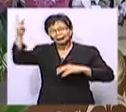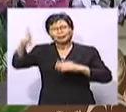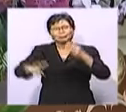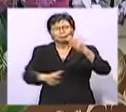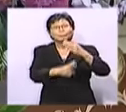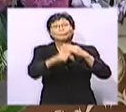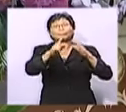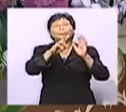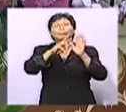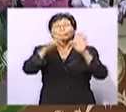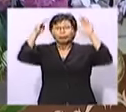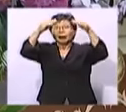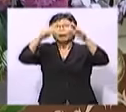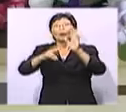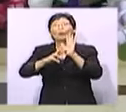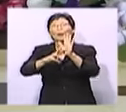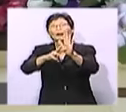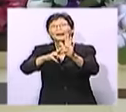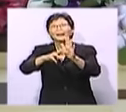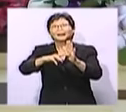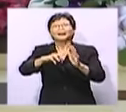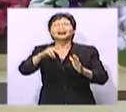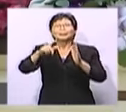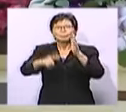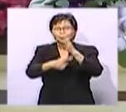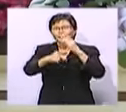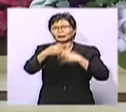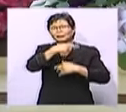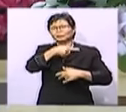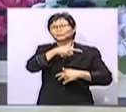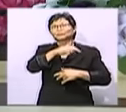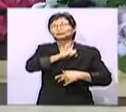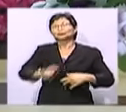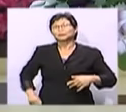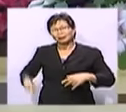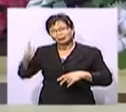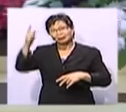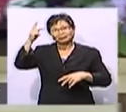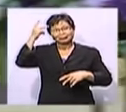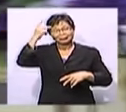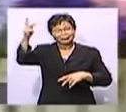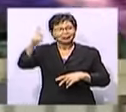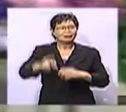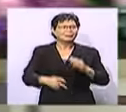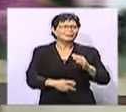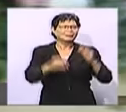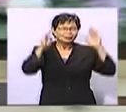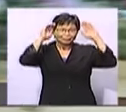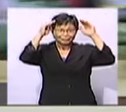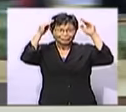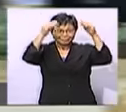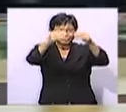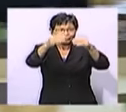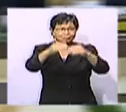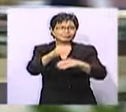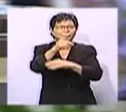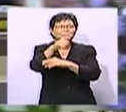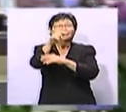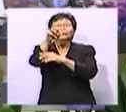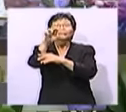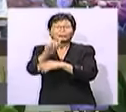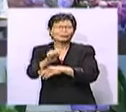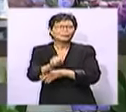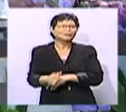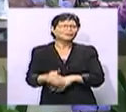pemangku raja Tengku Abdullah Sultan Ahmad Shah, manakala Kelantan diwakili pemangku raja Dr. Tengku Muhammad Faiz Petra. Pada hari